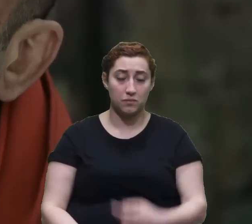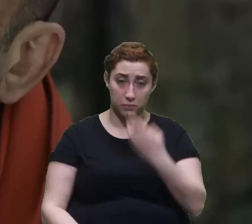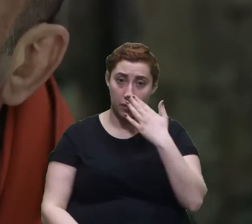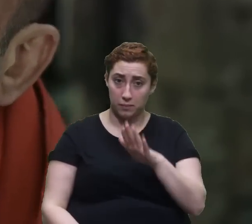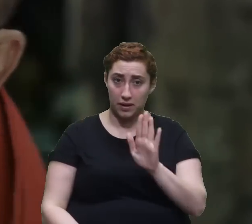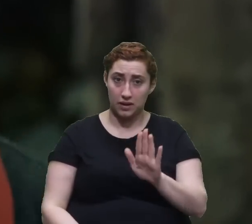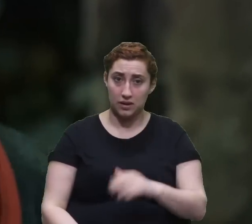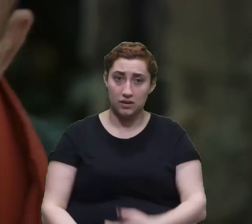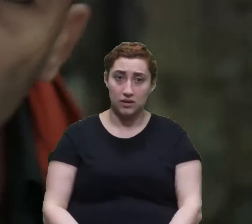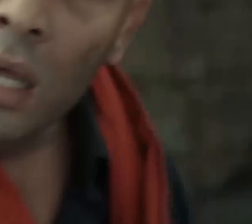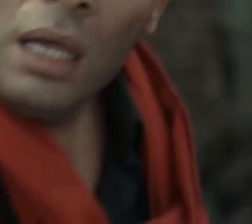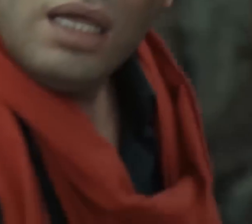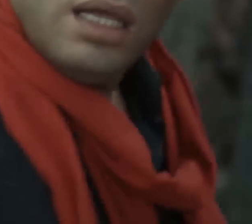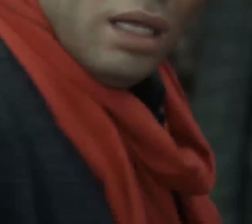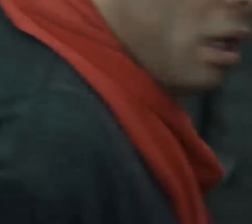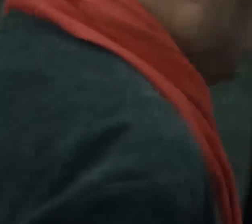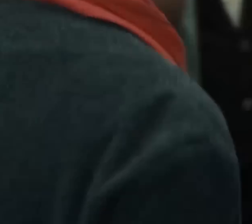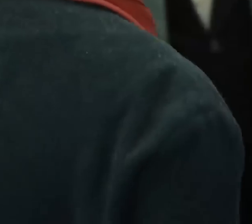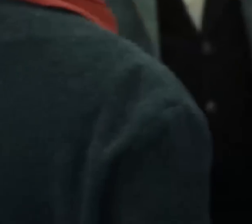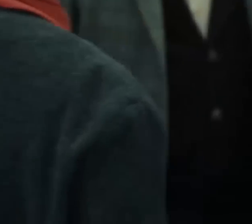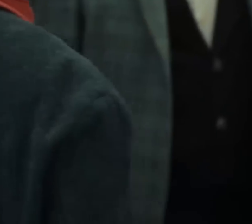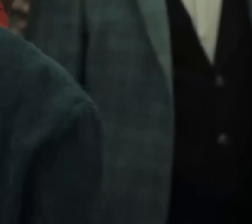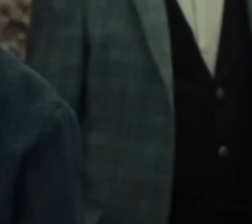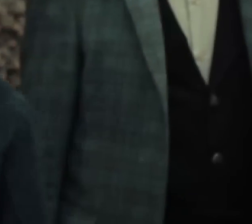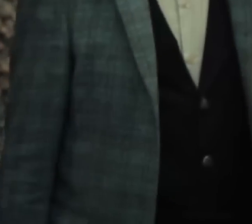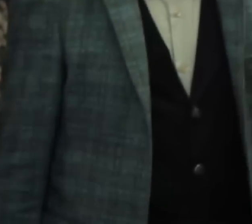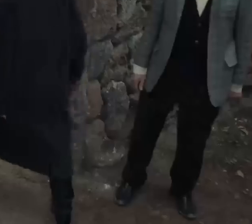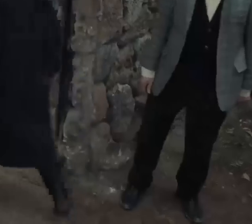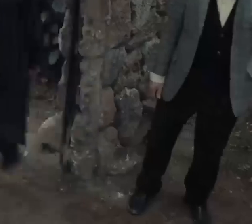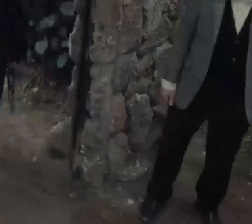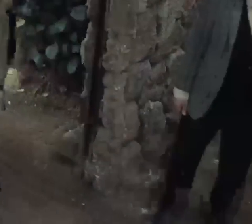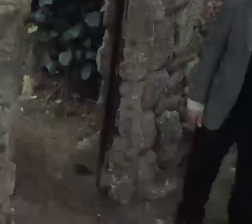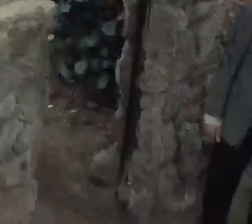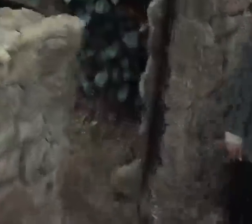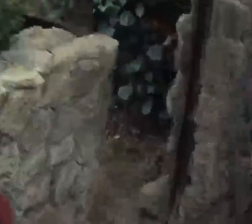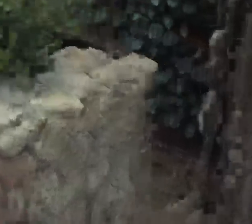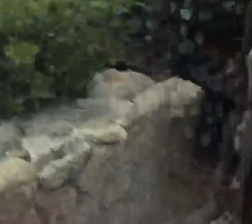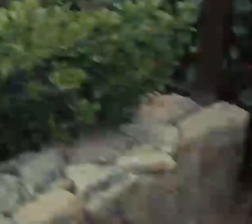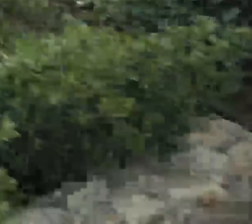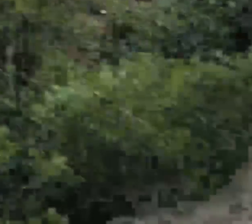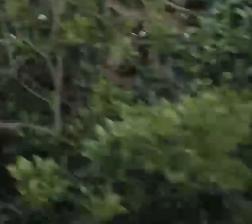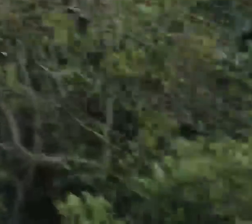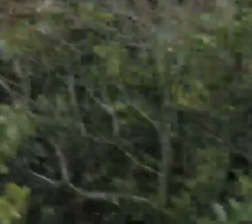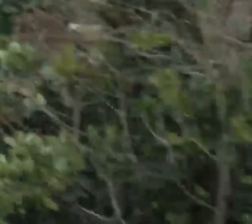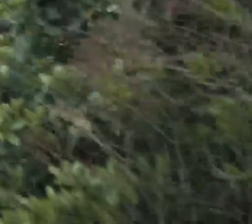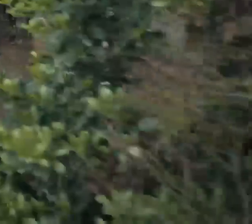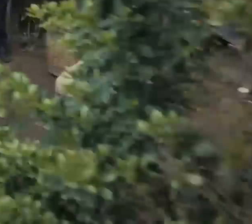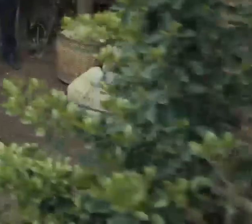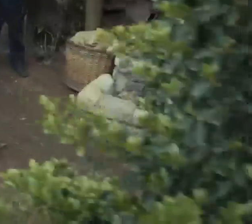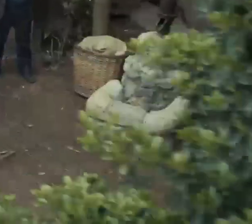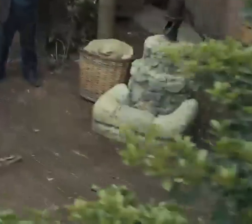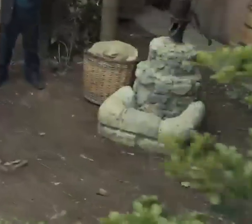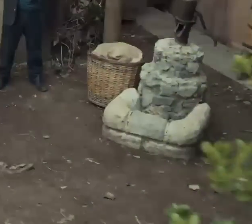Burada bekle. Az önce haber veren korumaya başıyla Ejder'i gösterip göz kulak olmasını işaret etti. Eve doğru yürüyor.